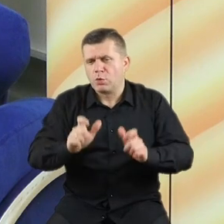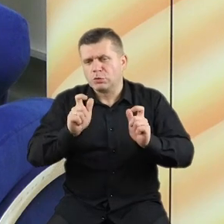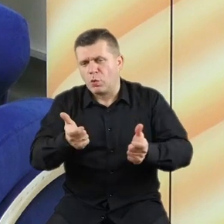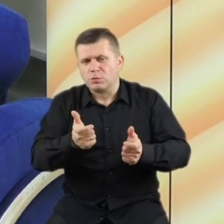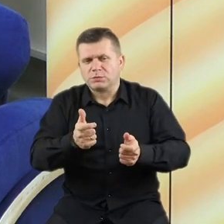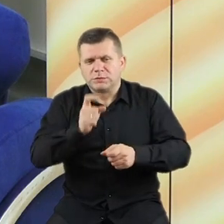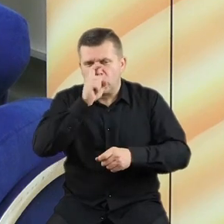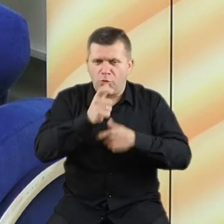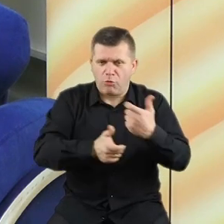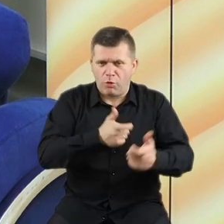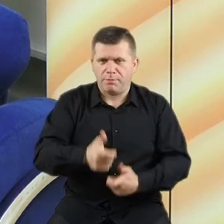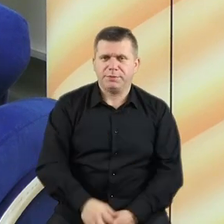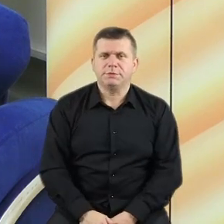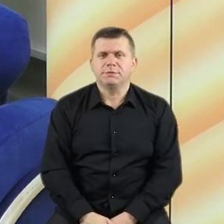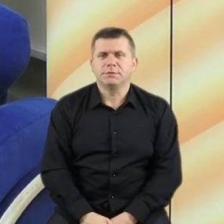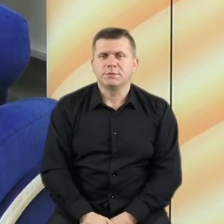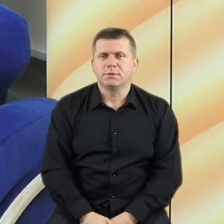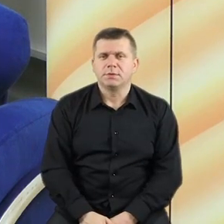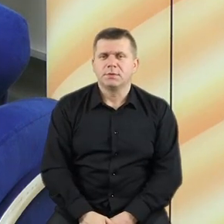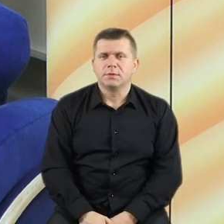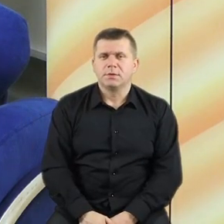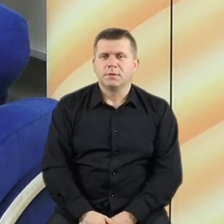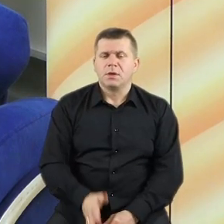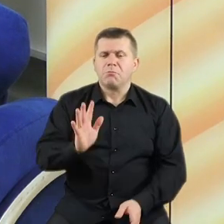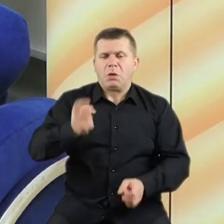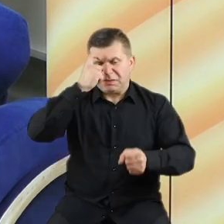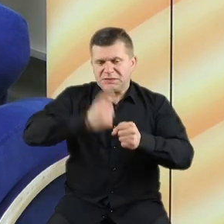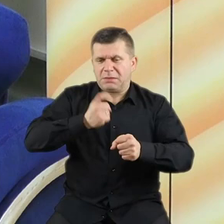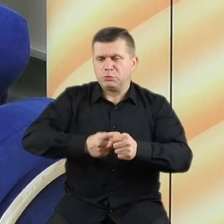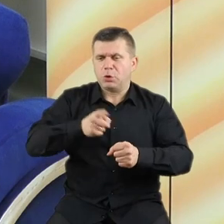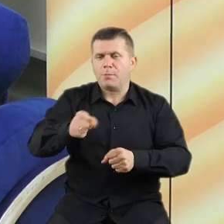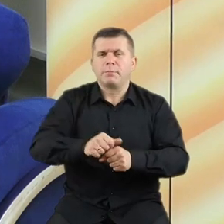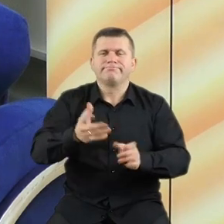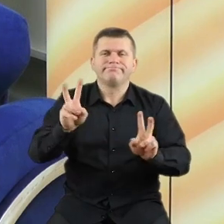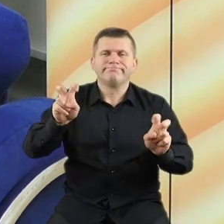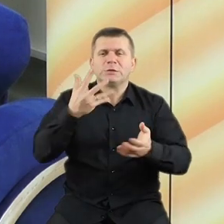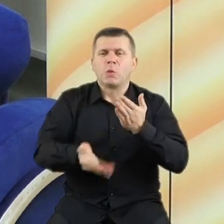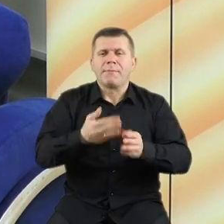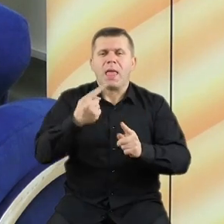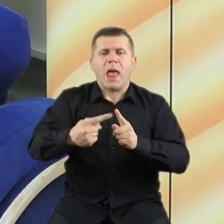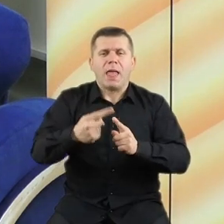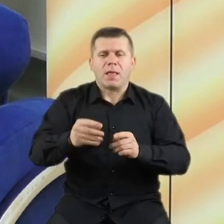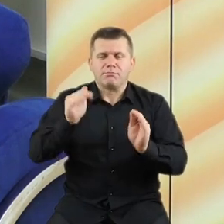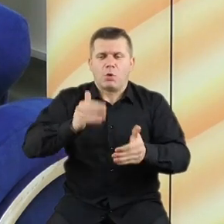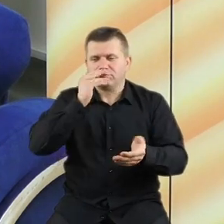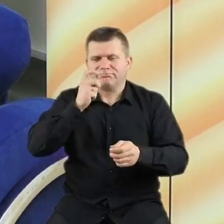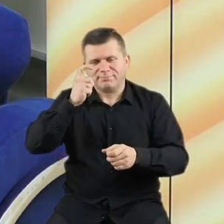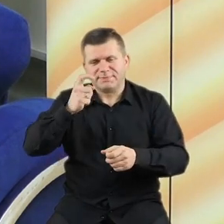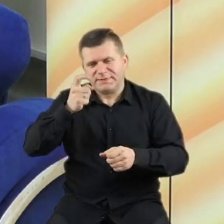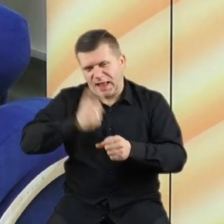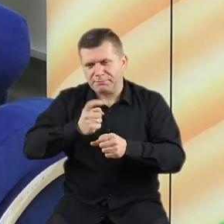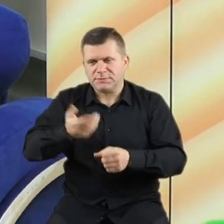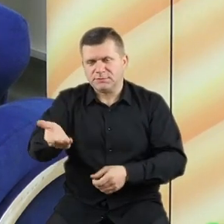nawet coś złego robić, no to się potem na niej zemszczono, bo to był taki słaby element, na którym się najłatwiej zemścić. Czyli na